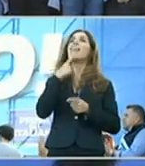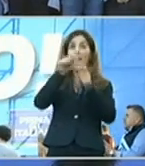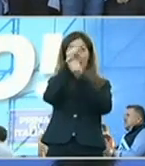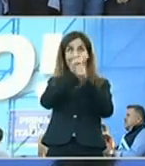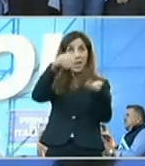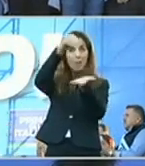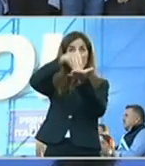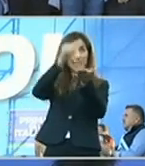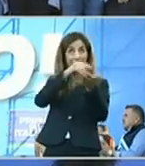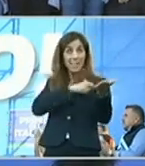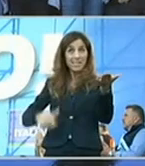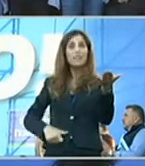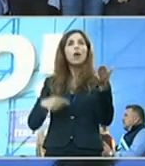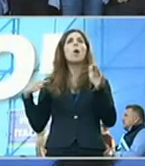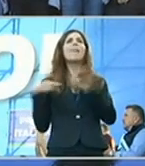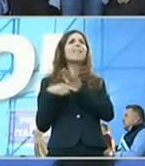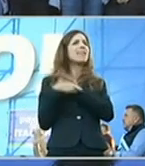più.